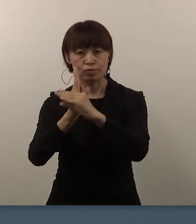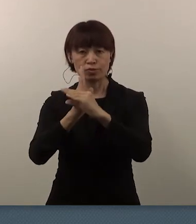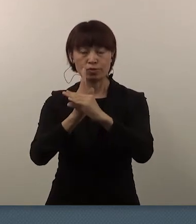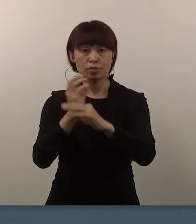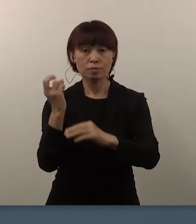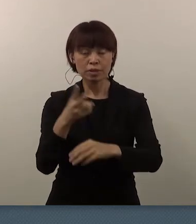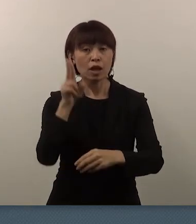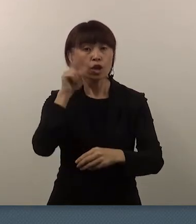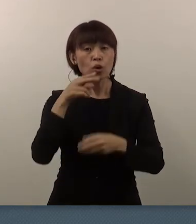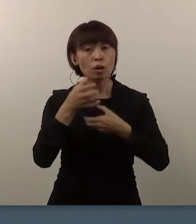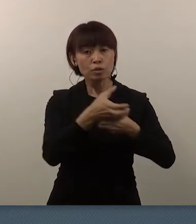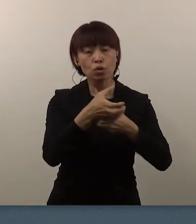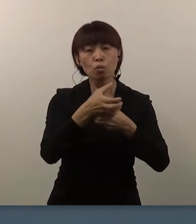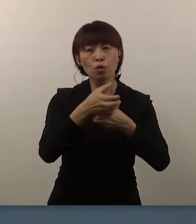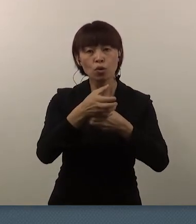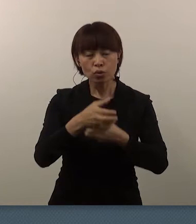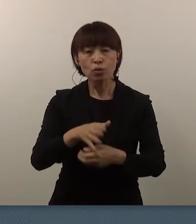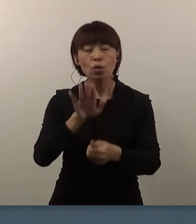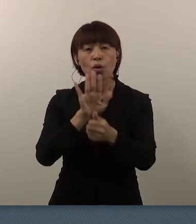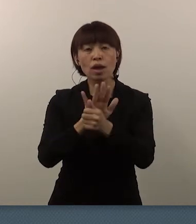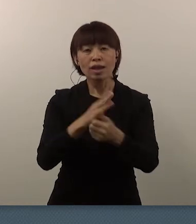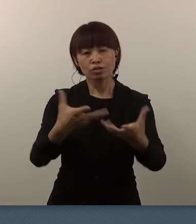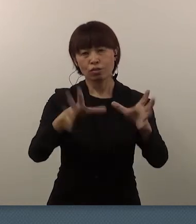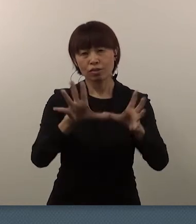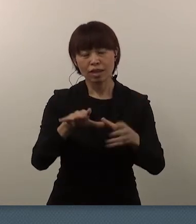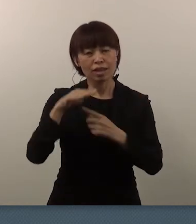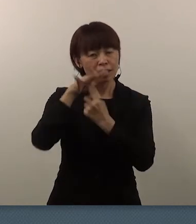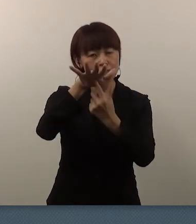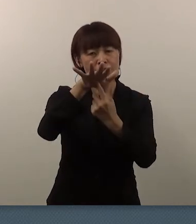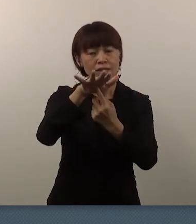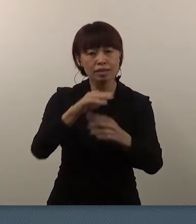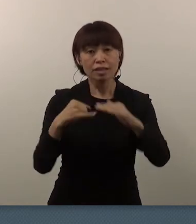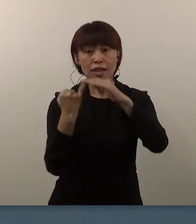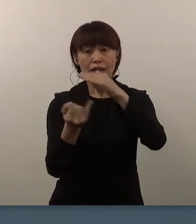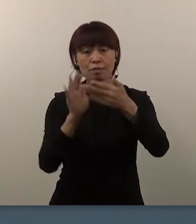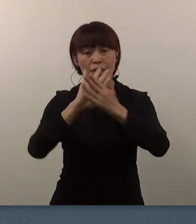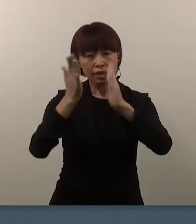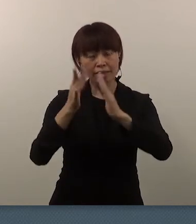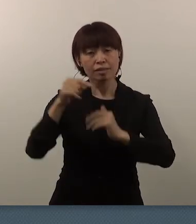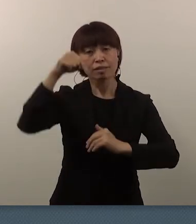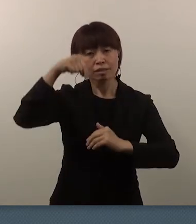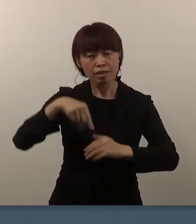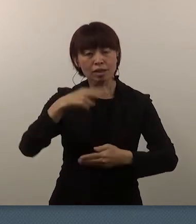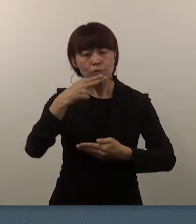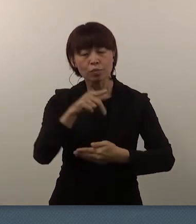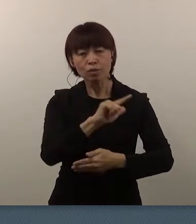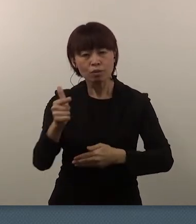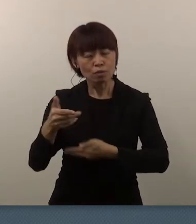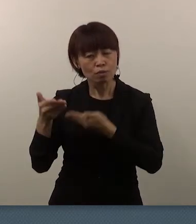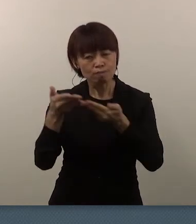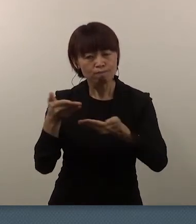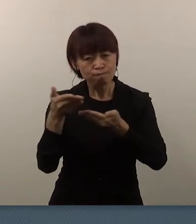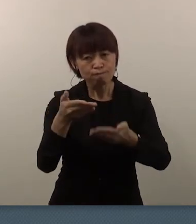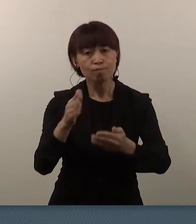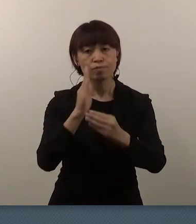急消防援助隊ヘリが愛媛県内で物資搬送活動等を実施しています。